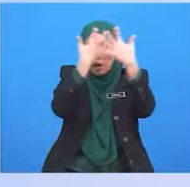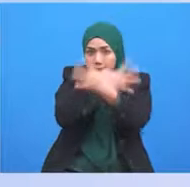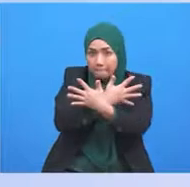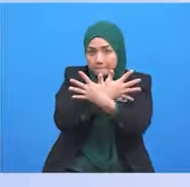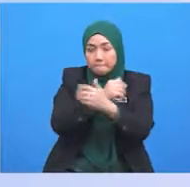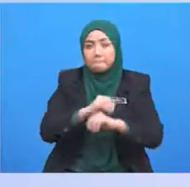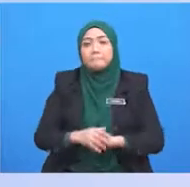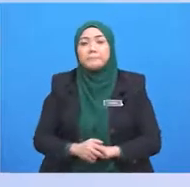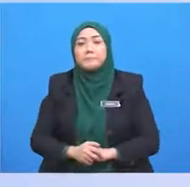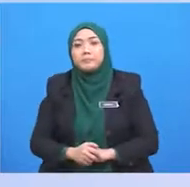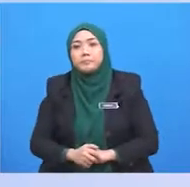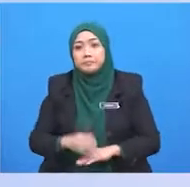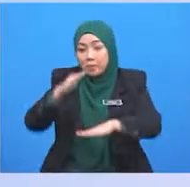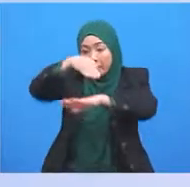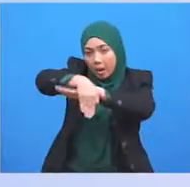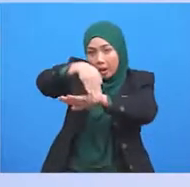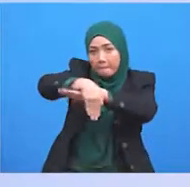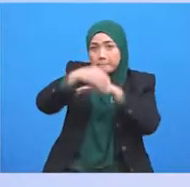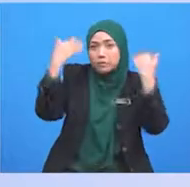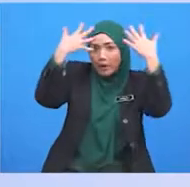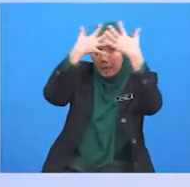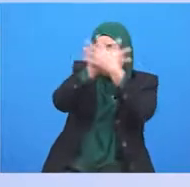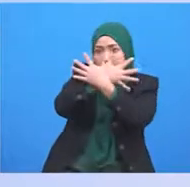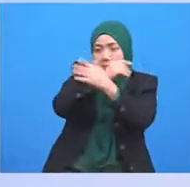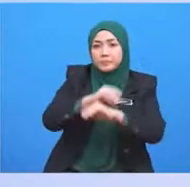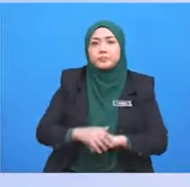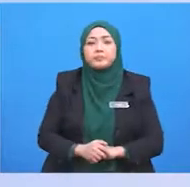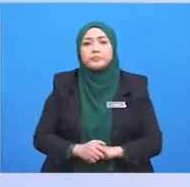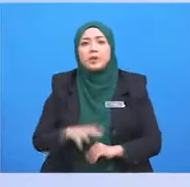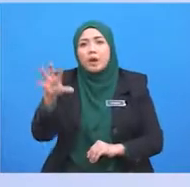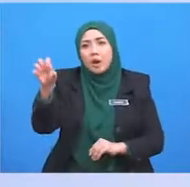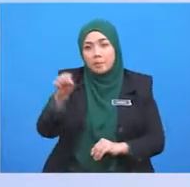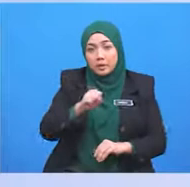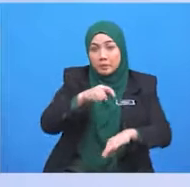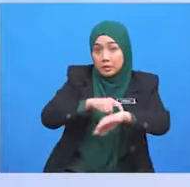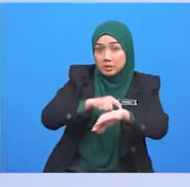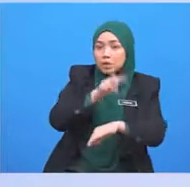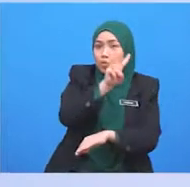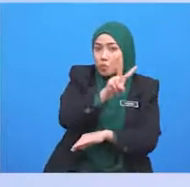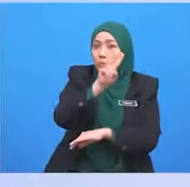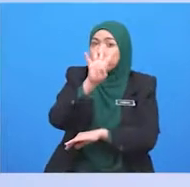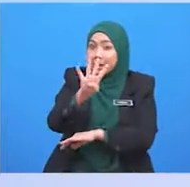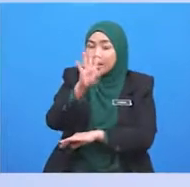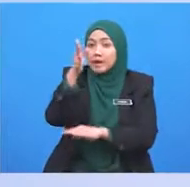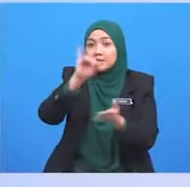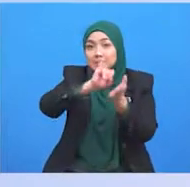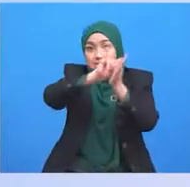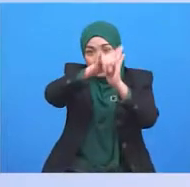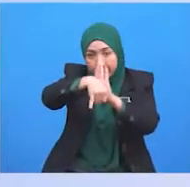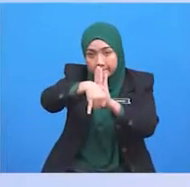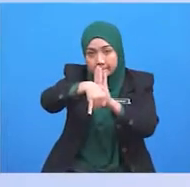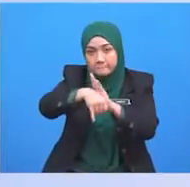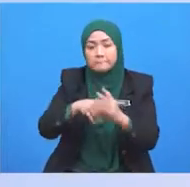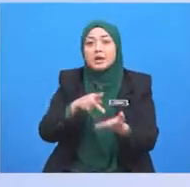Satu putaran bumi yang lengkap mengambil masa selama 24 jam. Kesan kedua putaran